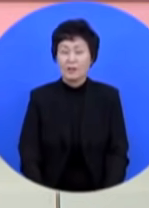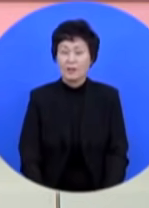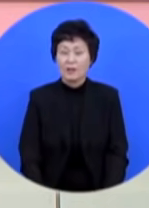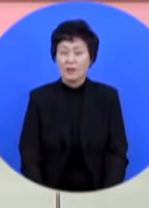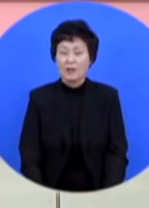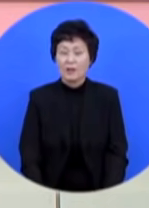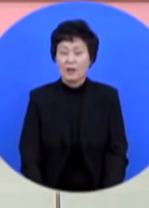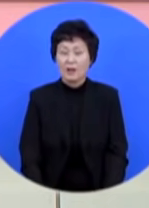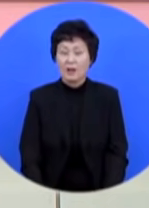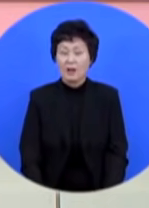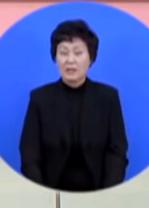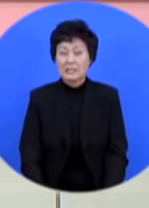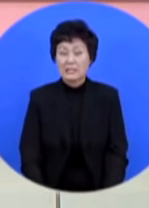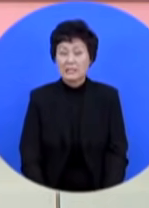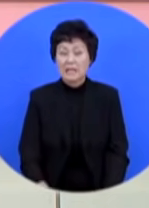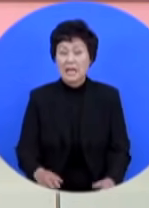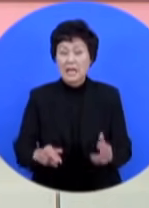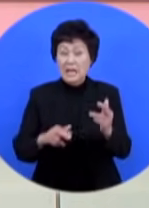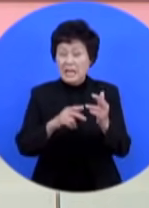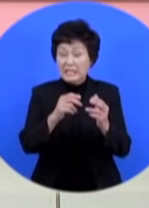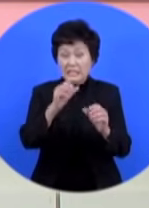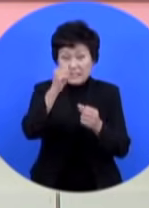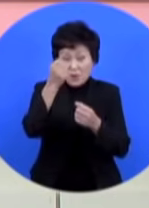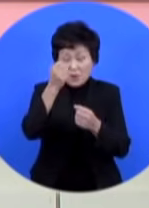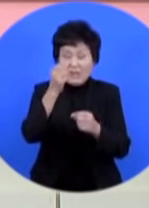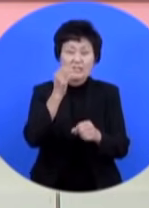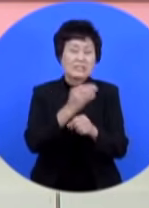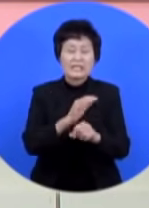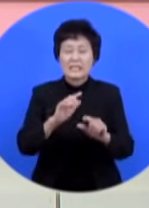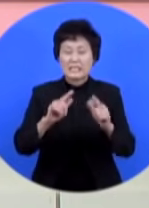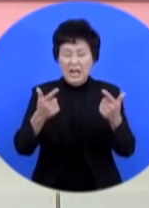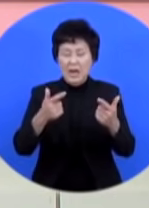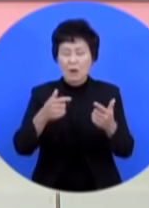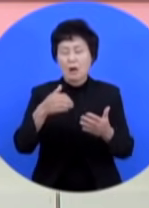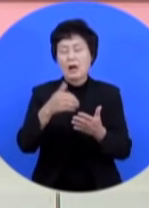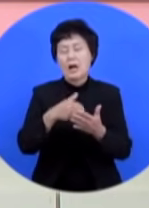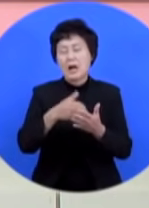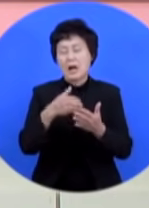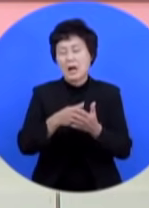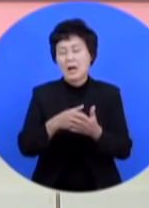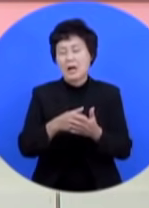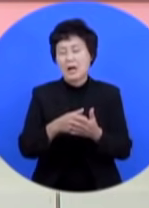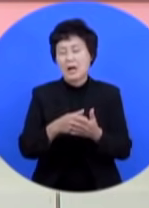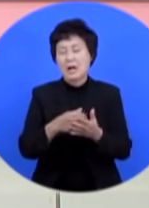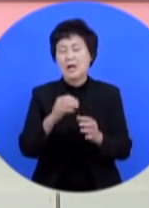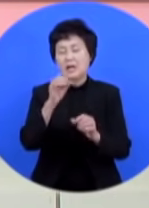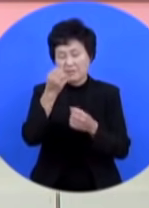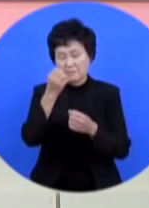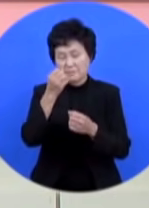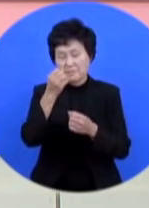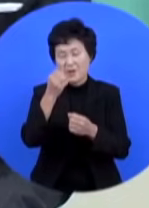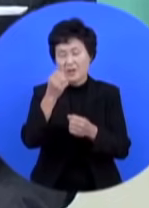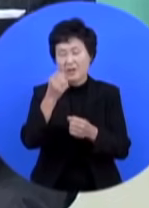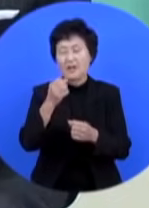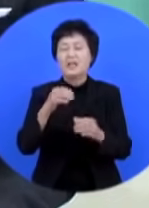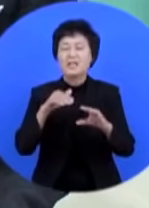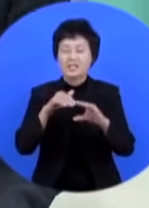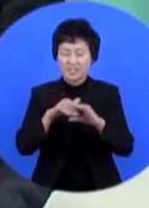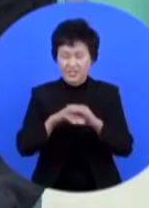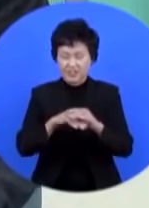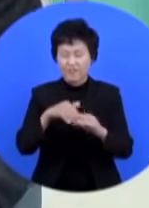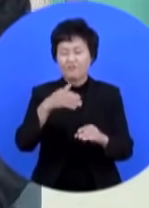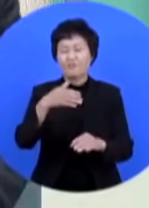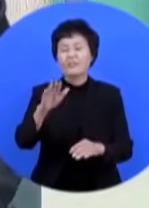평상시에 신던 그 신발을 그대로 신고 간 것이 예, 유품에서 확인이 됐습니다. 아니 근데 우리 저